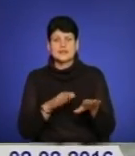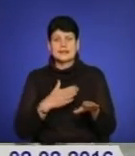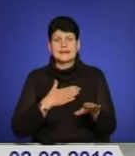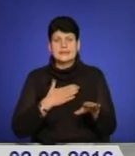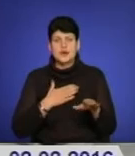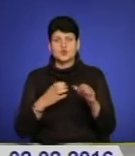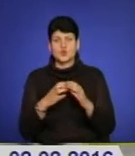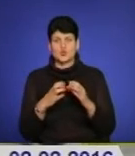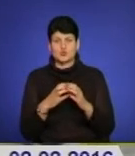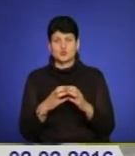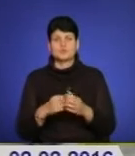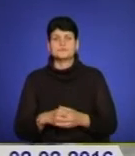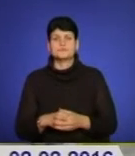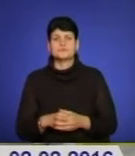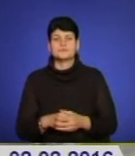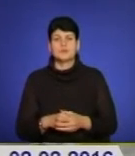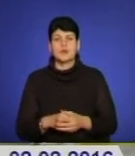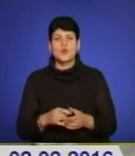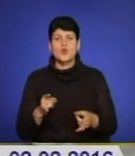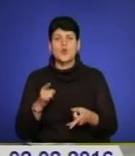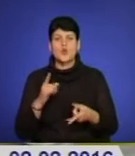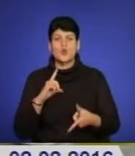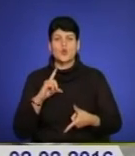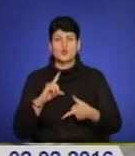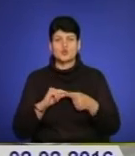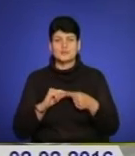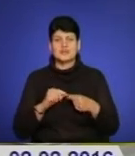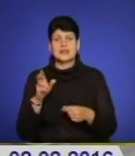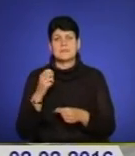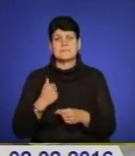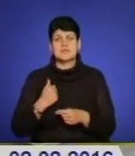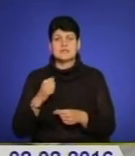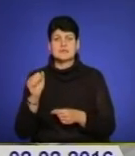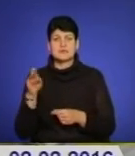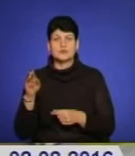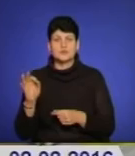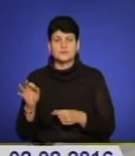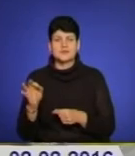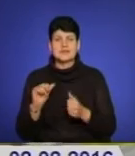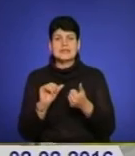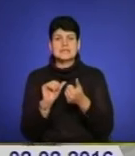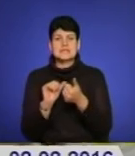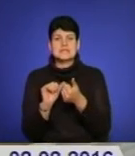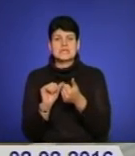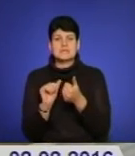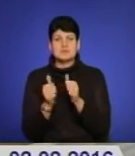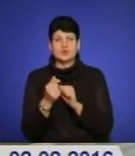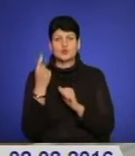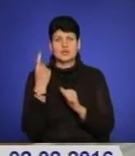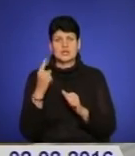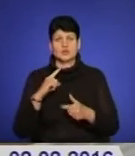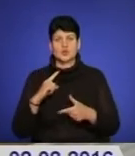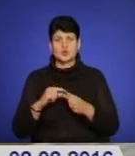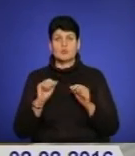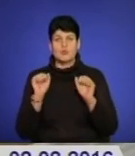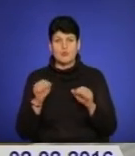з нашою групою такі костюми для бійців АТО. За зміну ми один костюм можемо